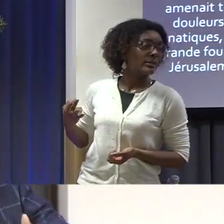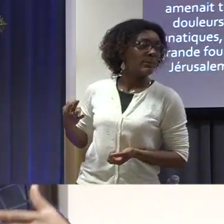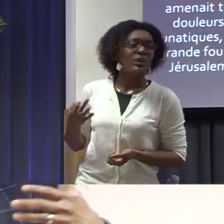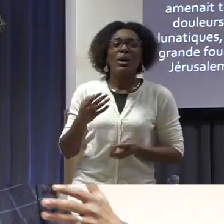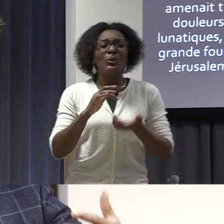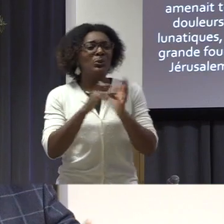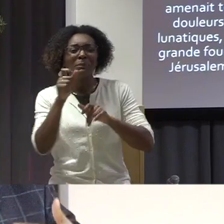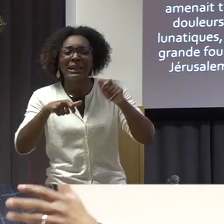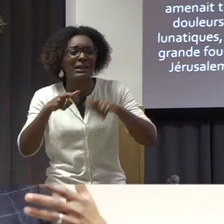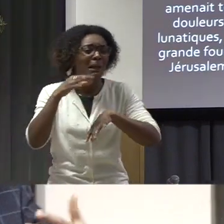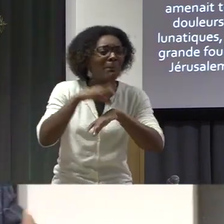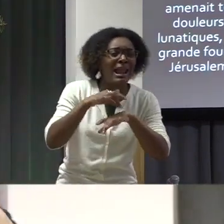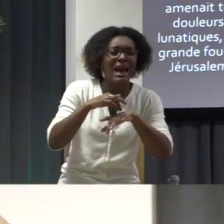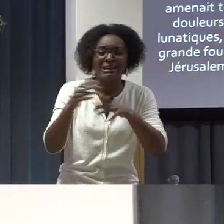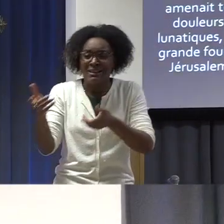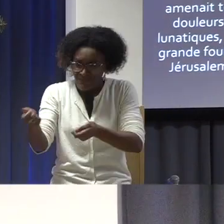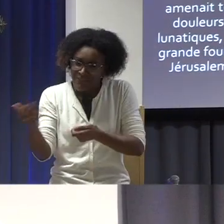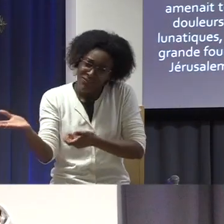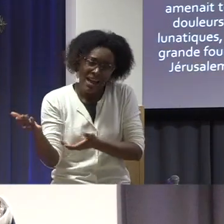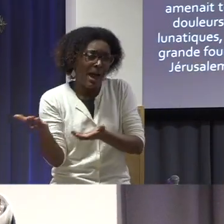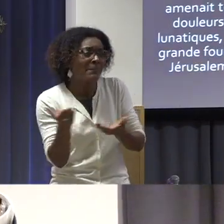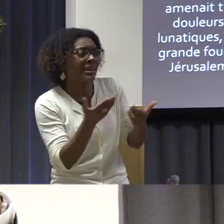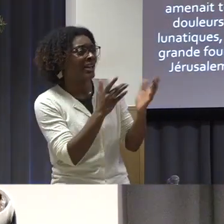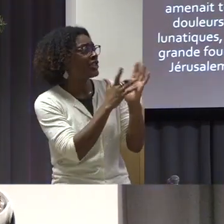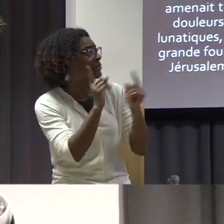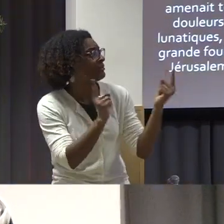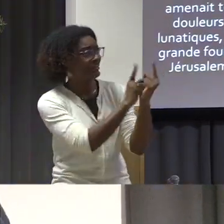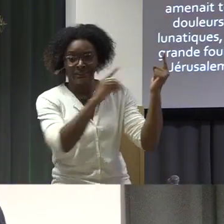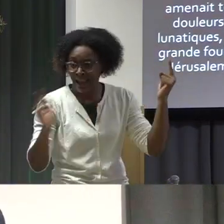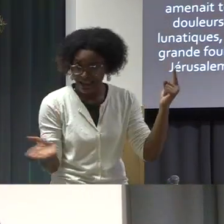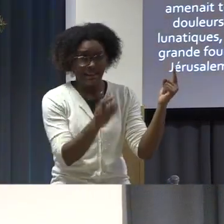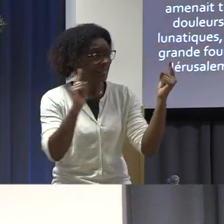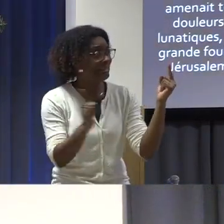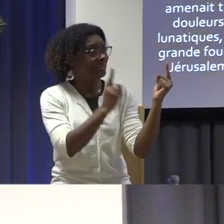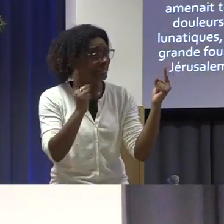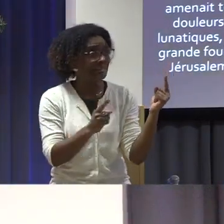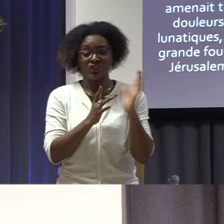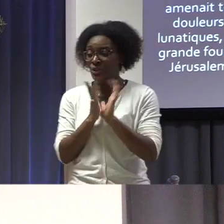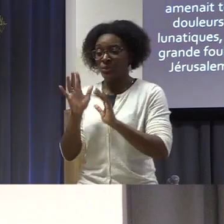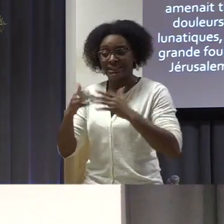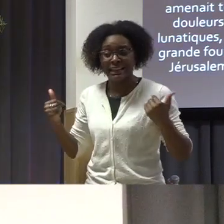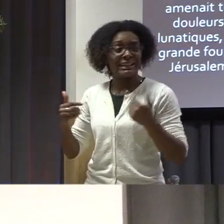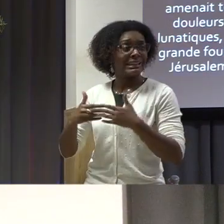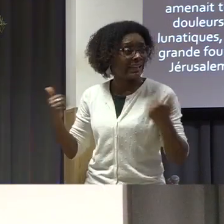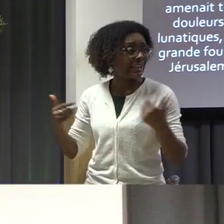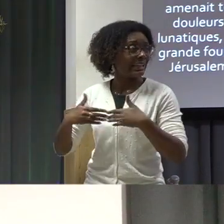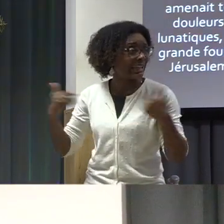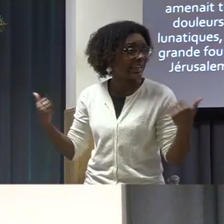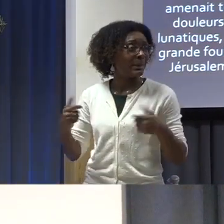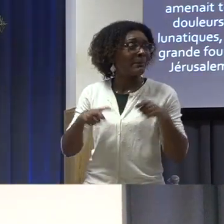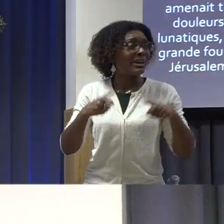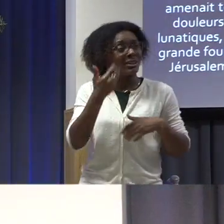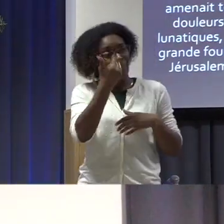qui souffraient des maladies et des douleurs des dix versions divergent pardon les démoniaques les lunatiques les paralytiques